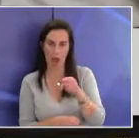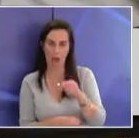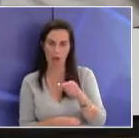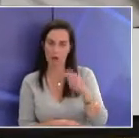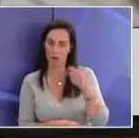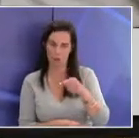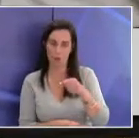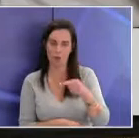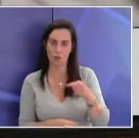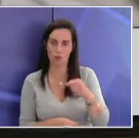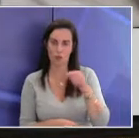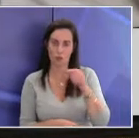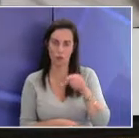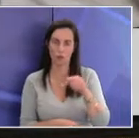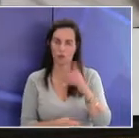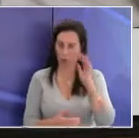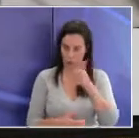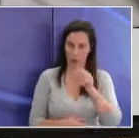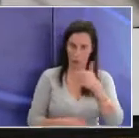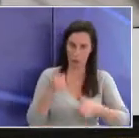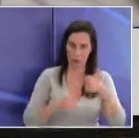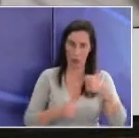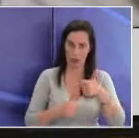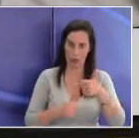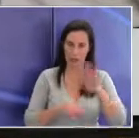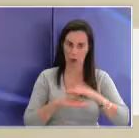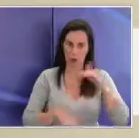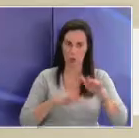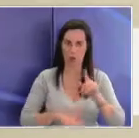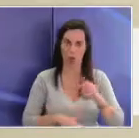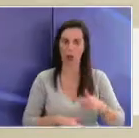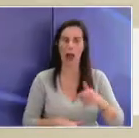שלכם, המועמד שלה לראשות הממשלה בבחירות הבאות.